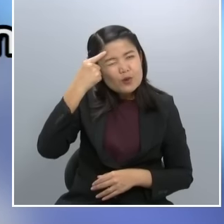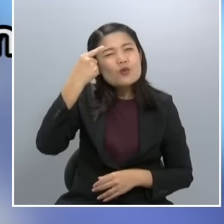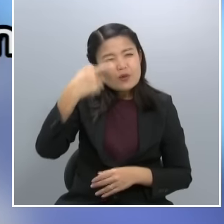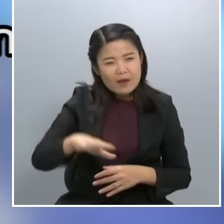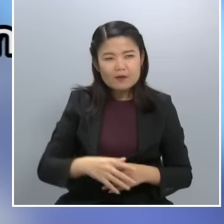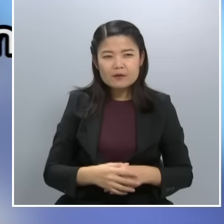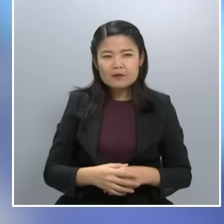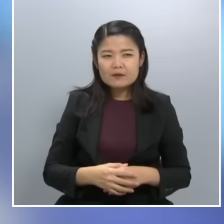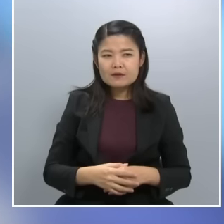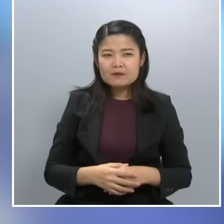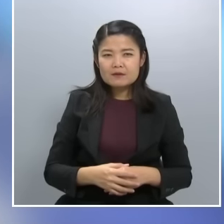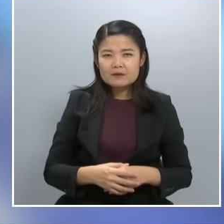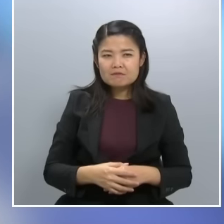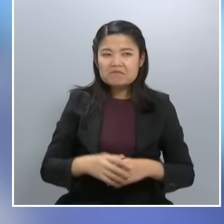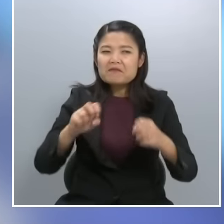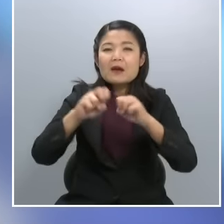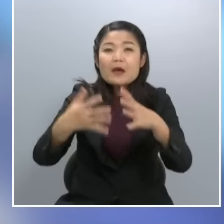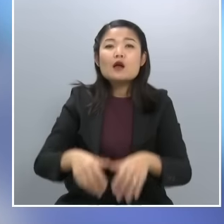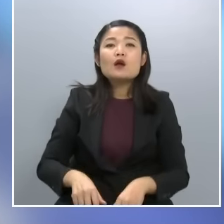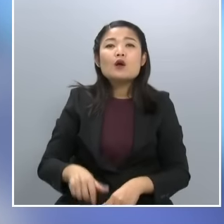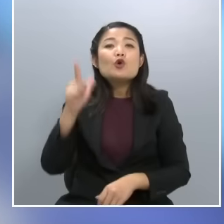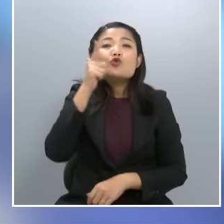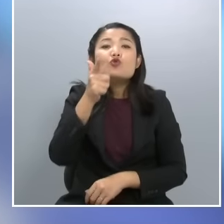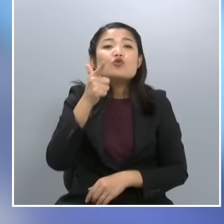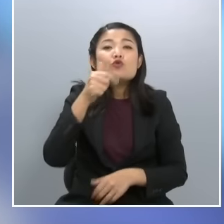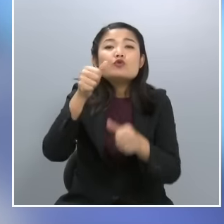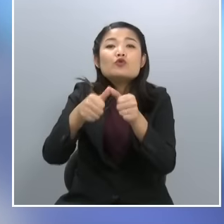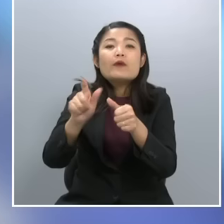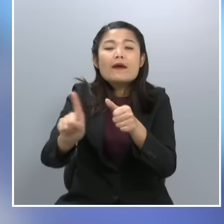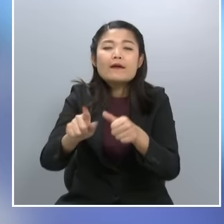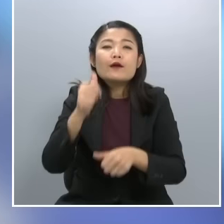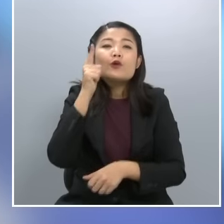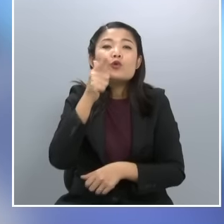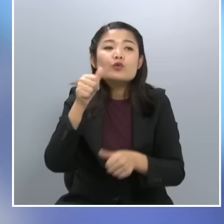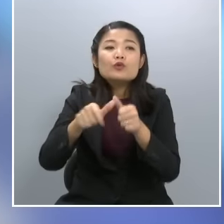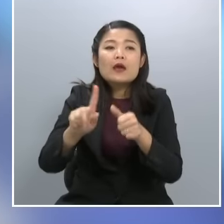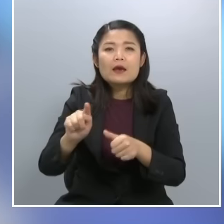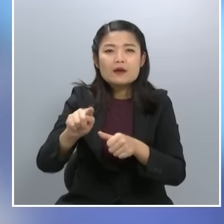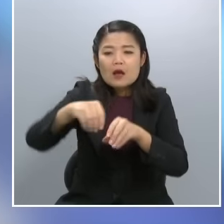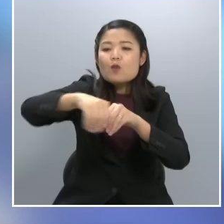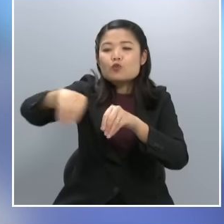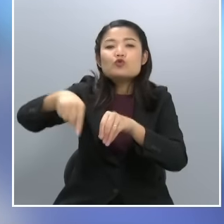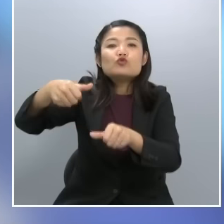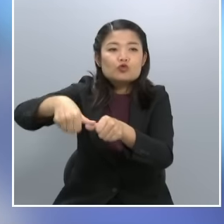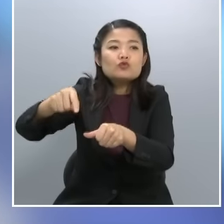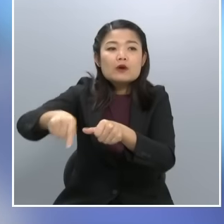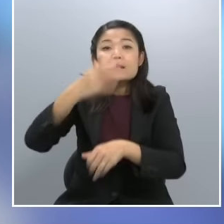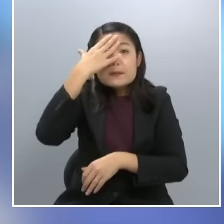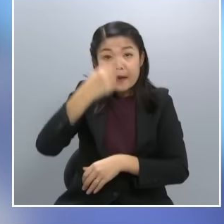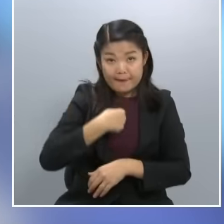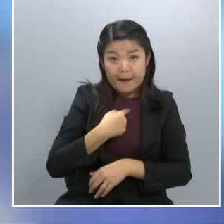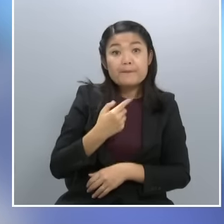ไม่เสียหายอะไรหรอกลุงอยู่ที่ไหนอ่ะอยู่ที่สวนนี่แหละทำไมจะมาหา